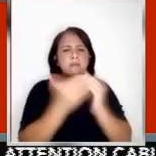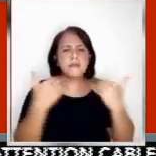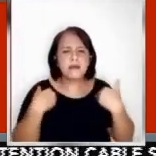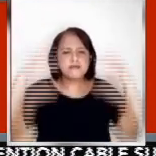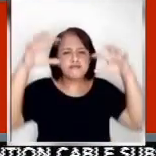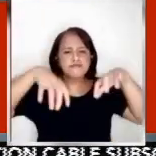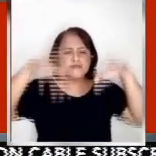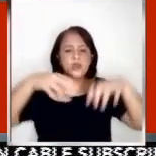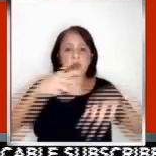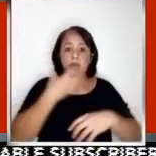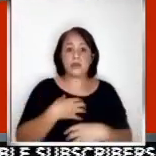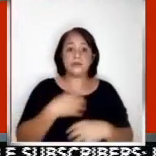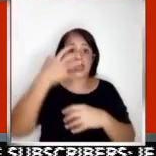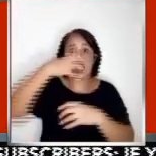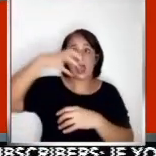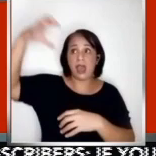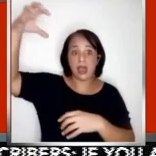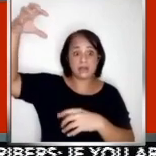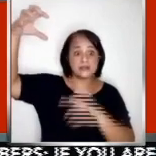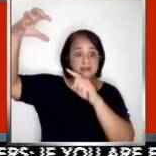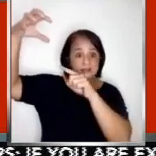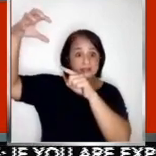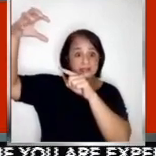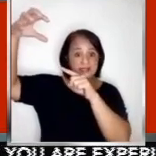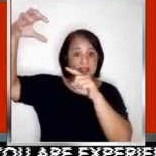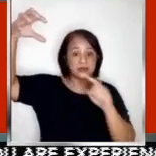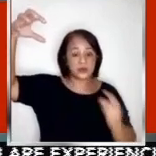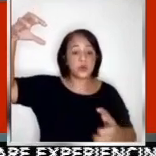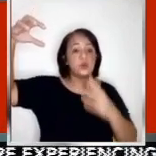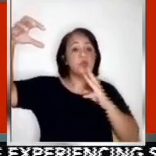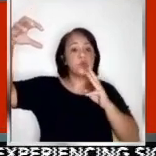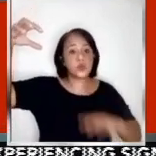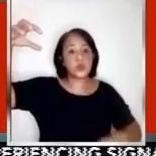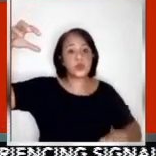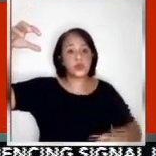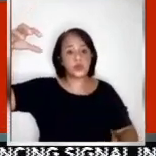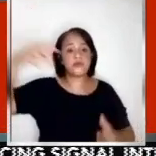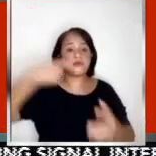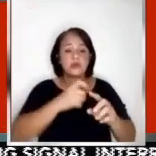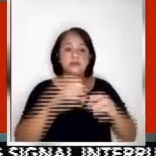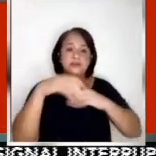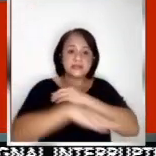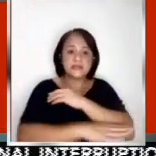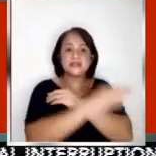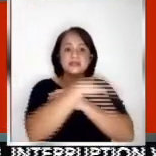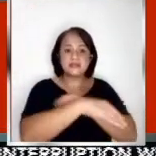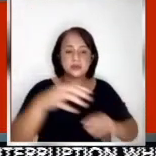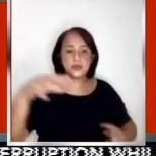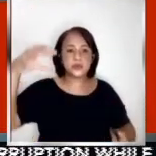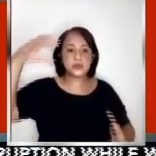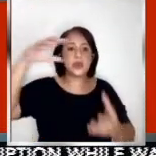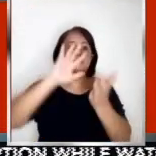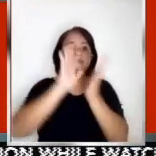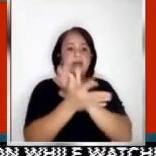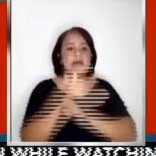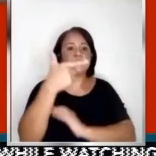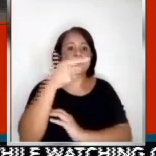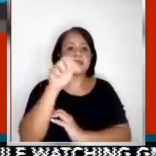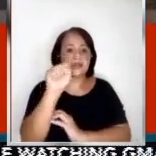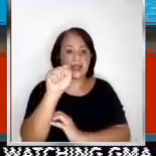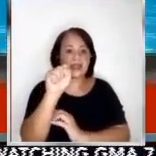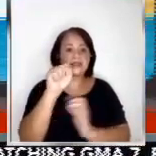nanggagaling sa araw, tumataas ang tubig mula sa mga dagat at ilog. Nagiging gas ito sa proseso ng evaporation.